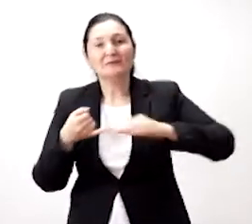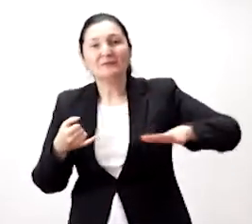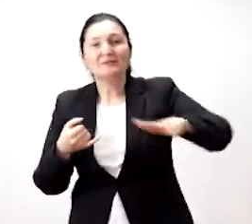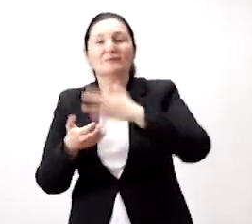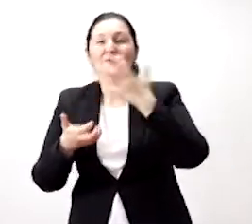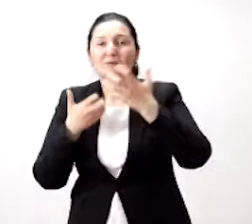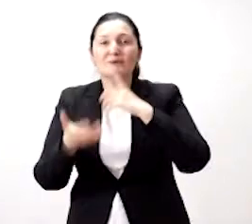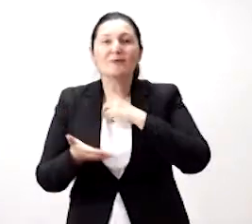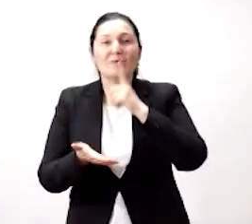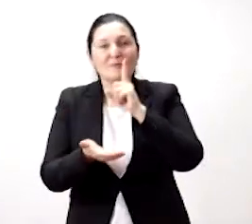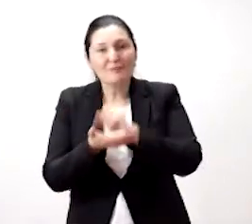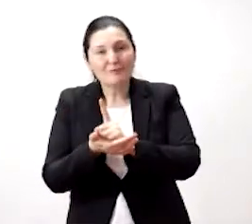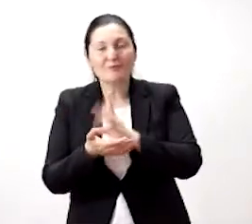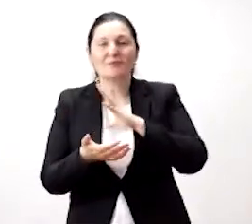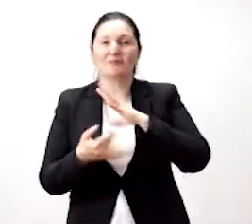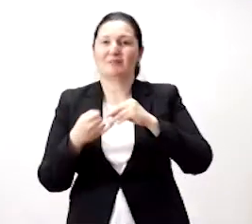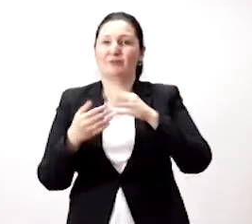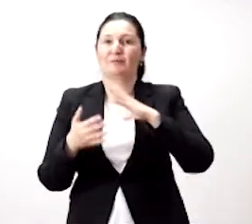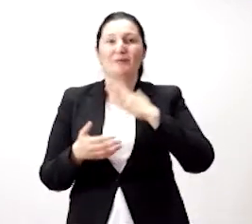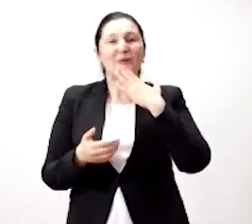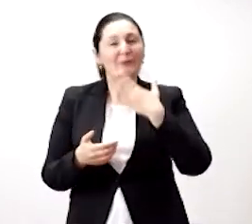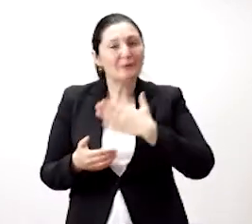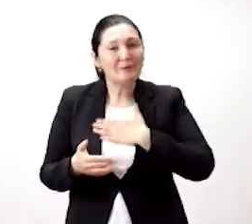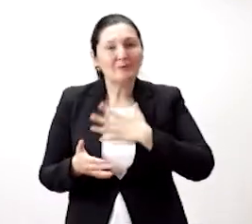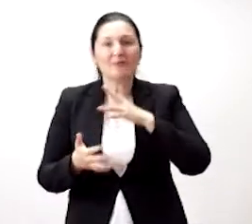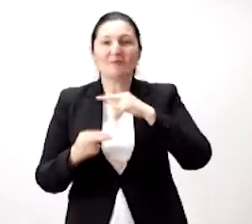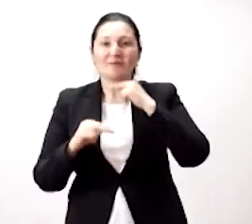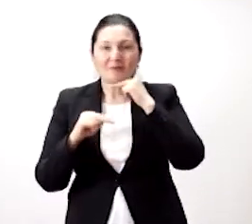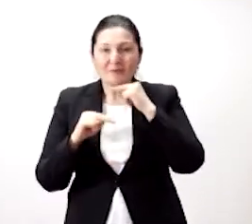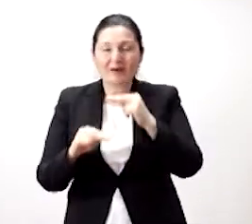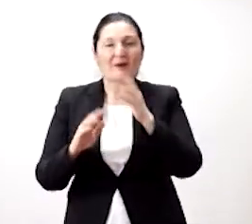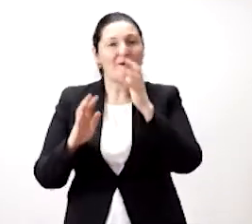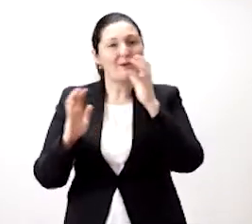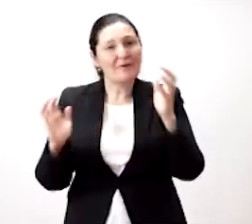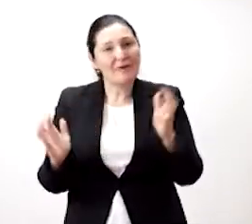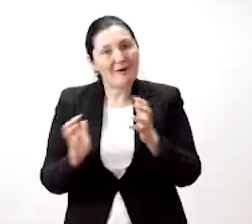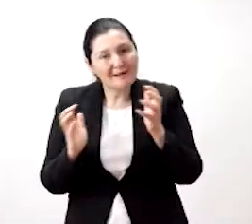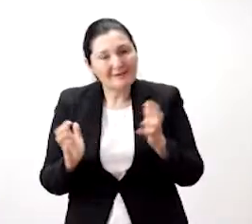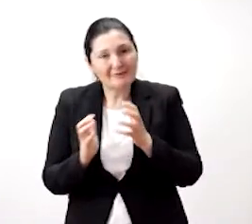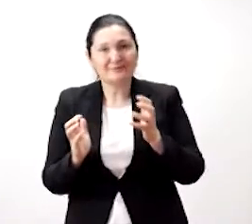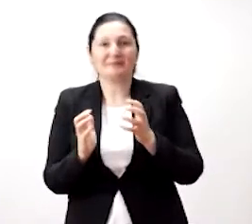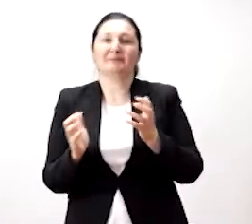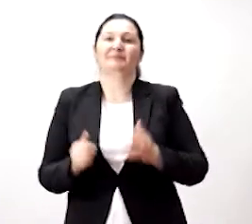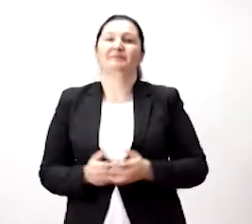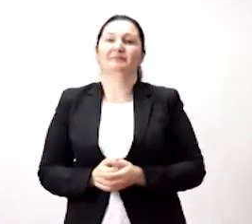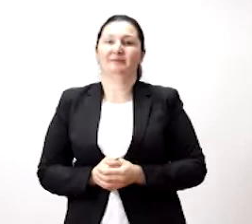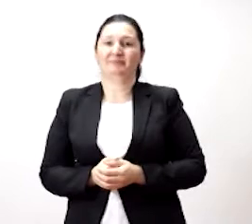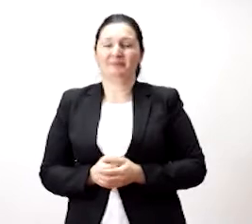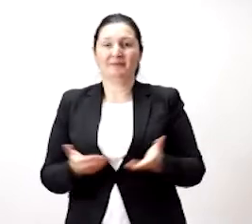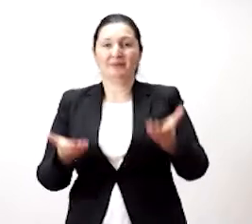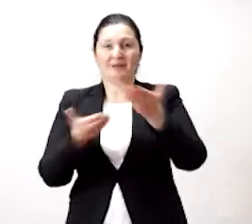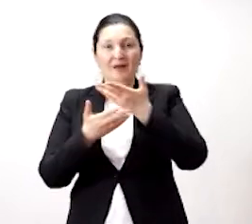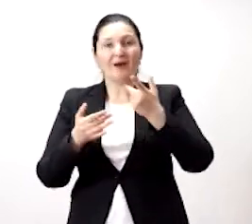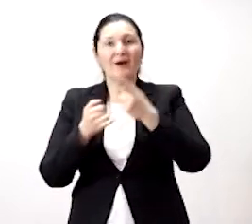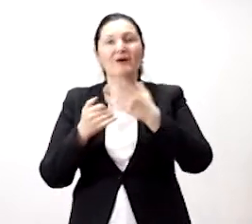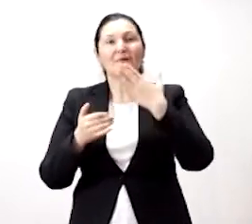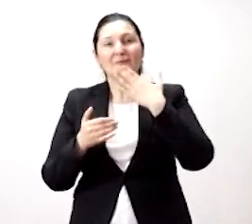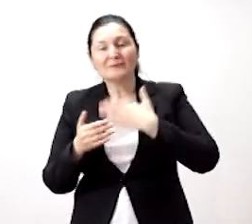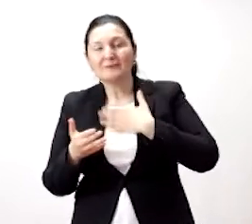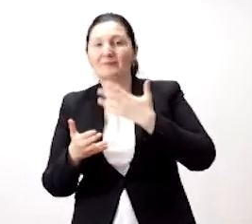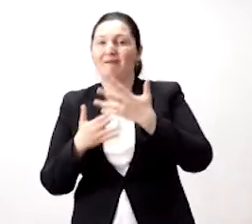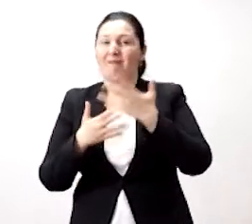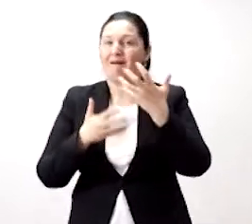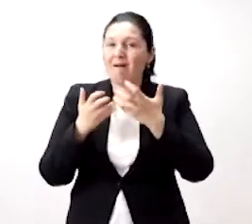чӣ кор кунем? Дӯст дорем! Дӯст дорем ва эҳтиёт кунем! Бале, бачаҳо, дӯст доштану